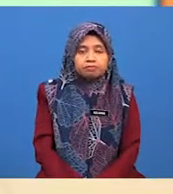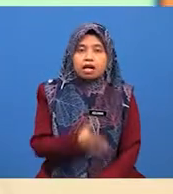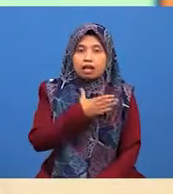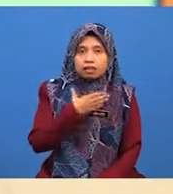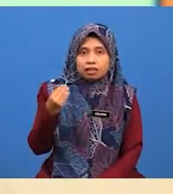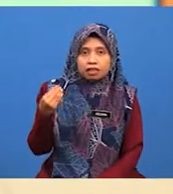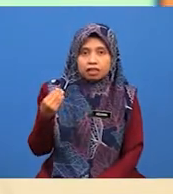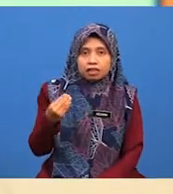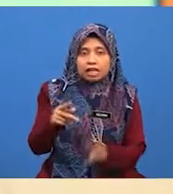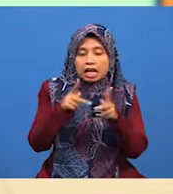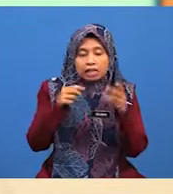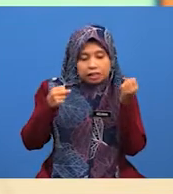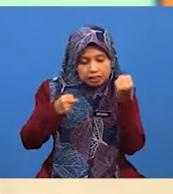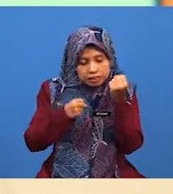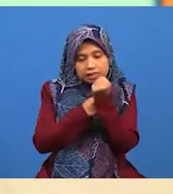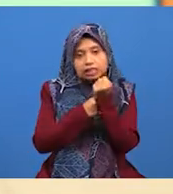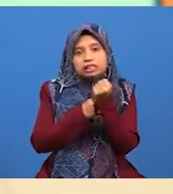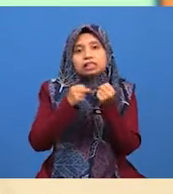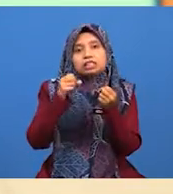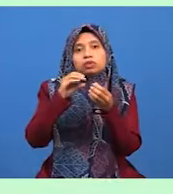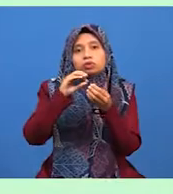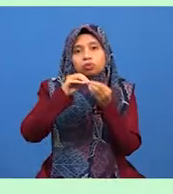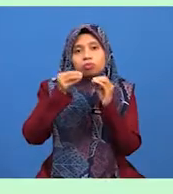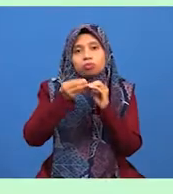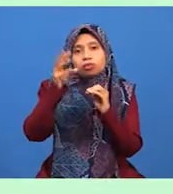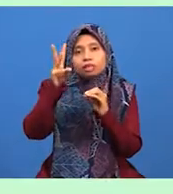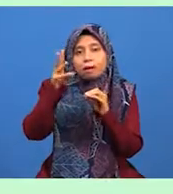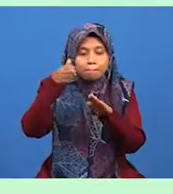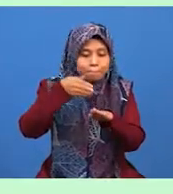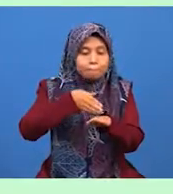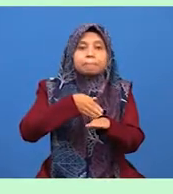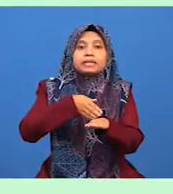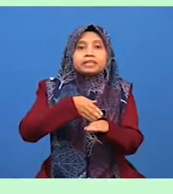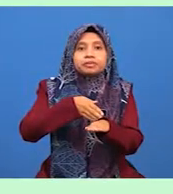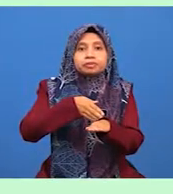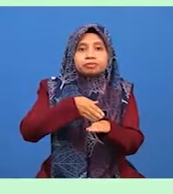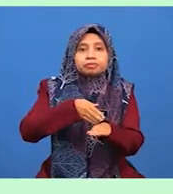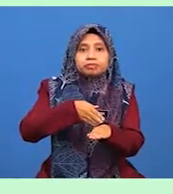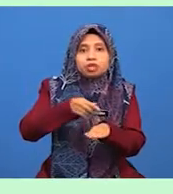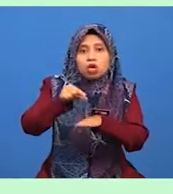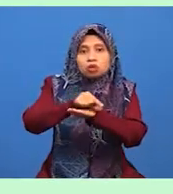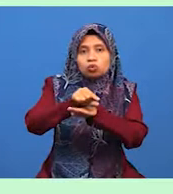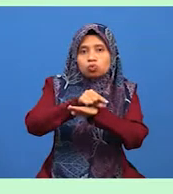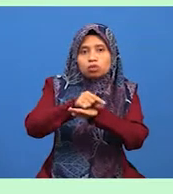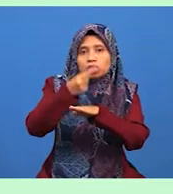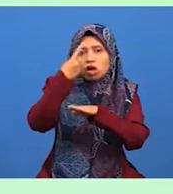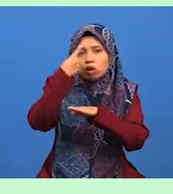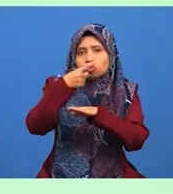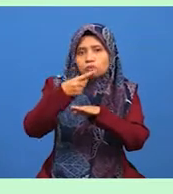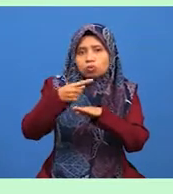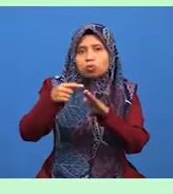Dan kata sendinama yang keenam ialah pada. Kata sendinama